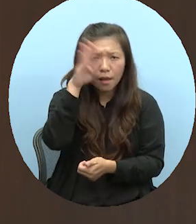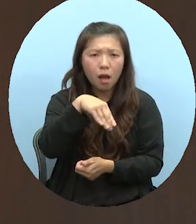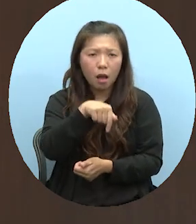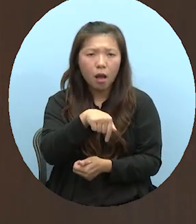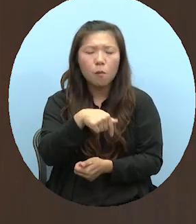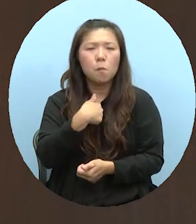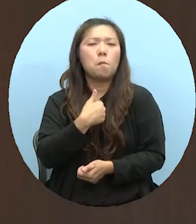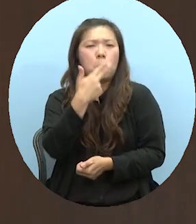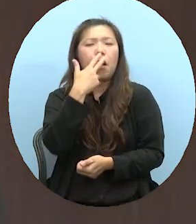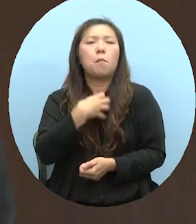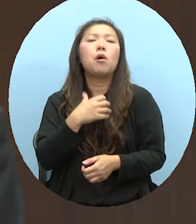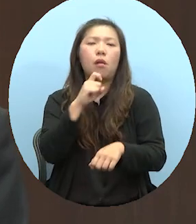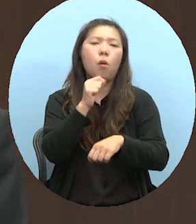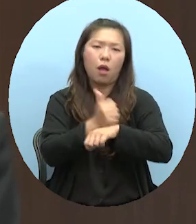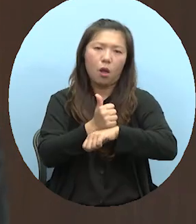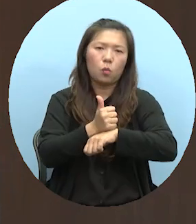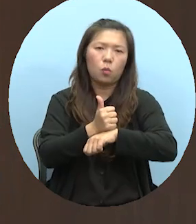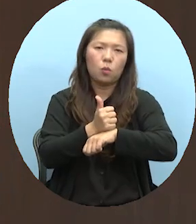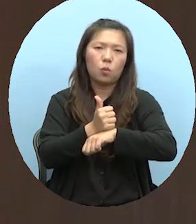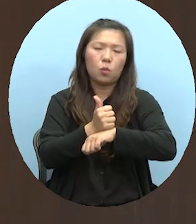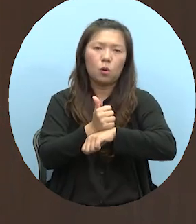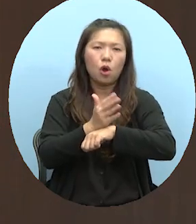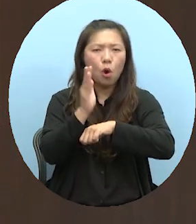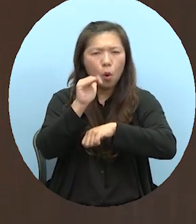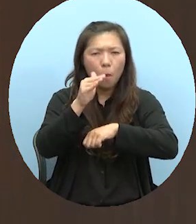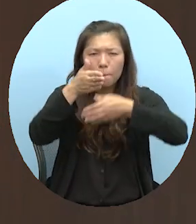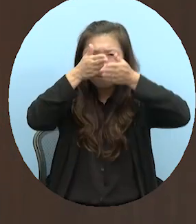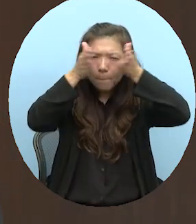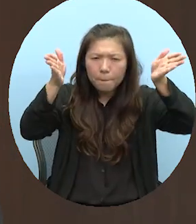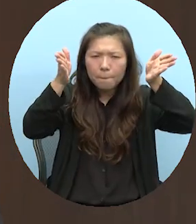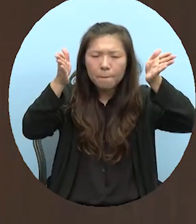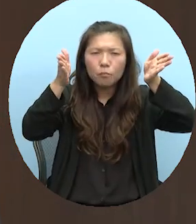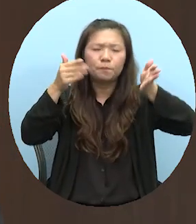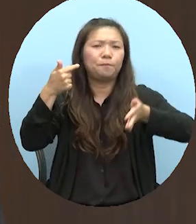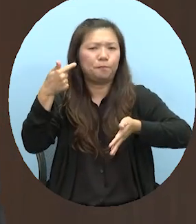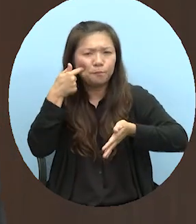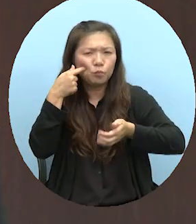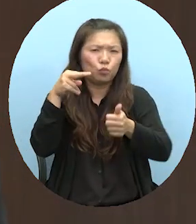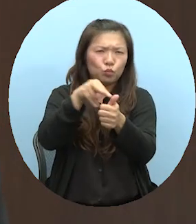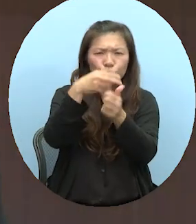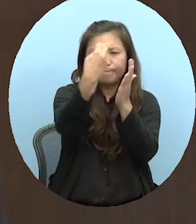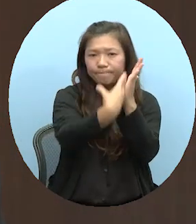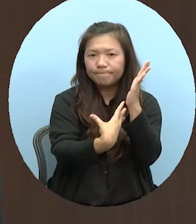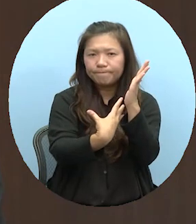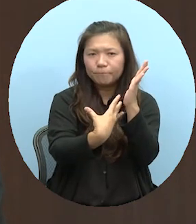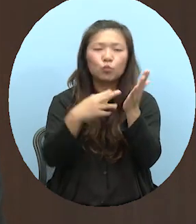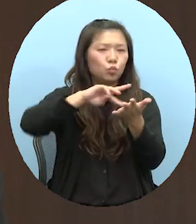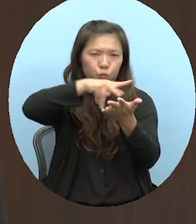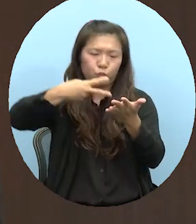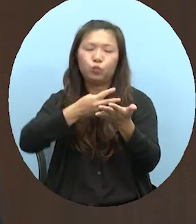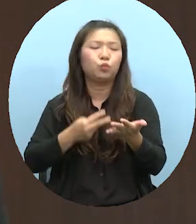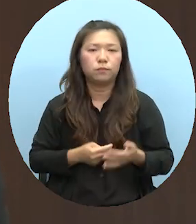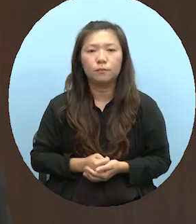是認為是有空間是可以對於逆周期宏觀審慎監管措施呢是做一些修訂